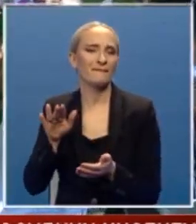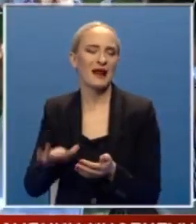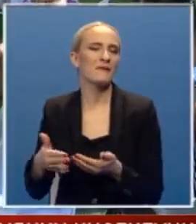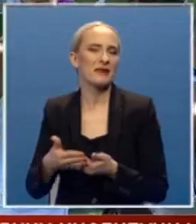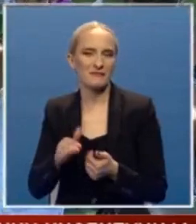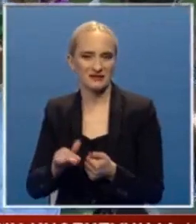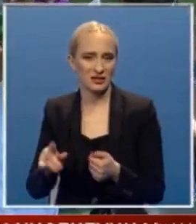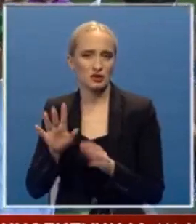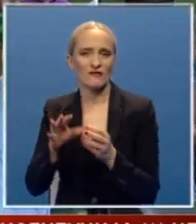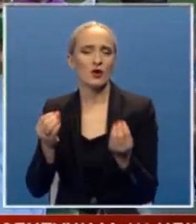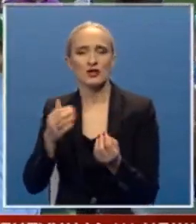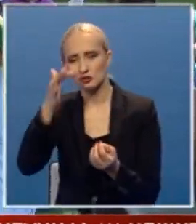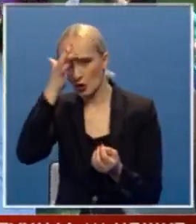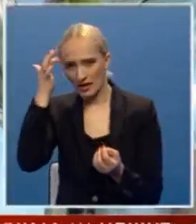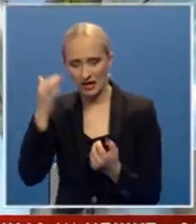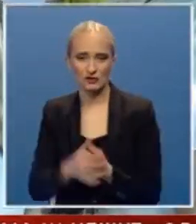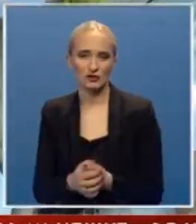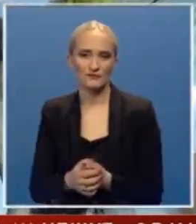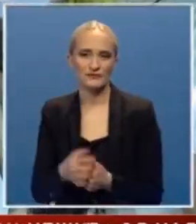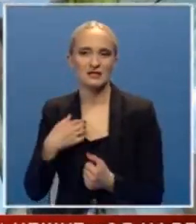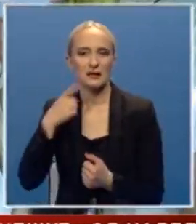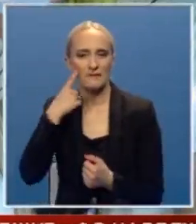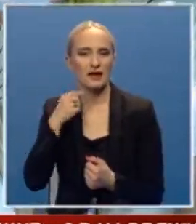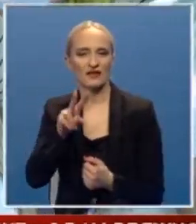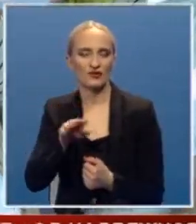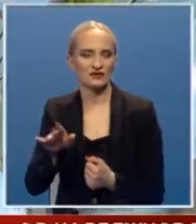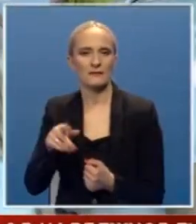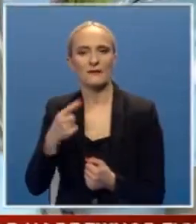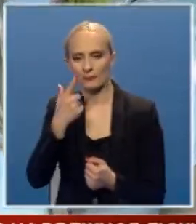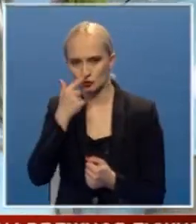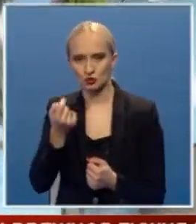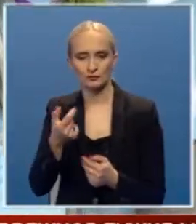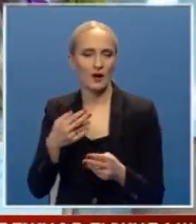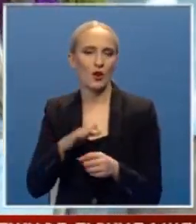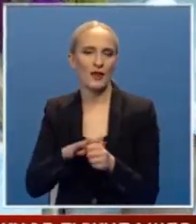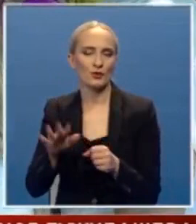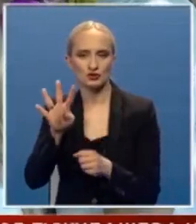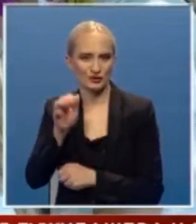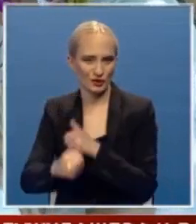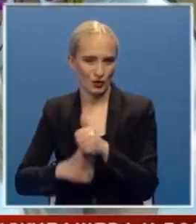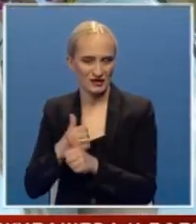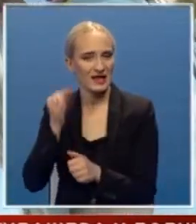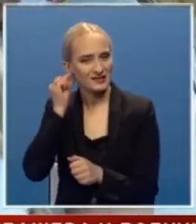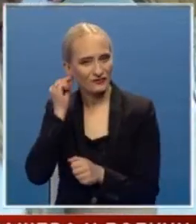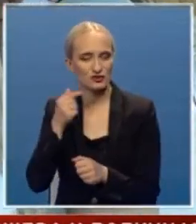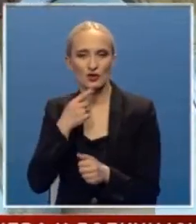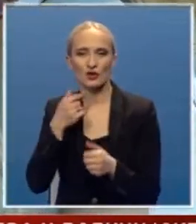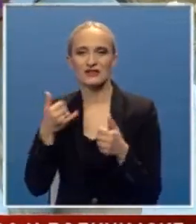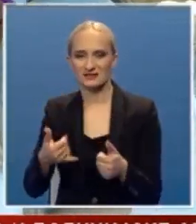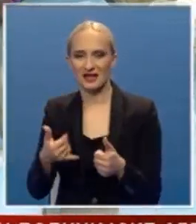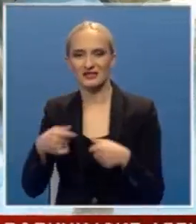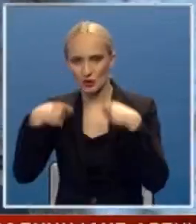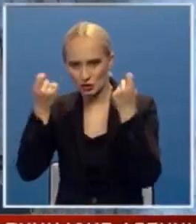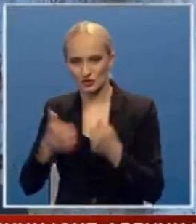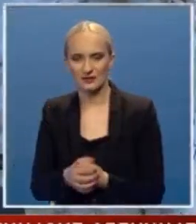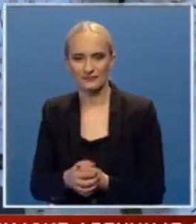Ima ovako nešto kad je ljeto i to sve. Majka sam dvoje djece, imam dječaka koji će uskoro napuniti 4 godine i djevojčicu koju je baš danas